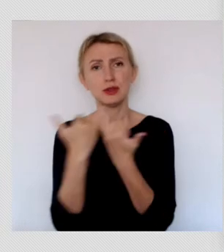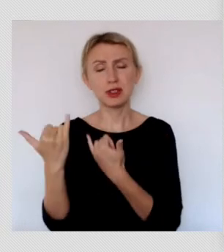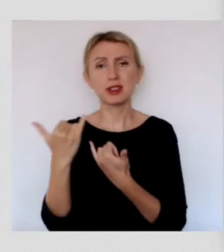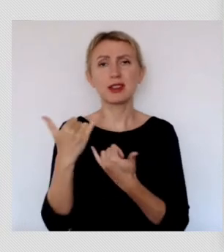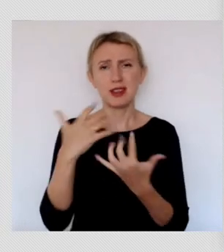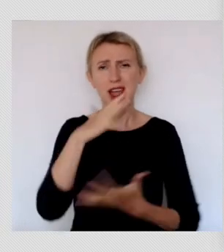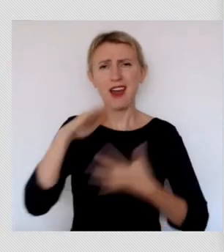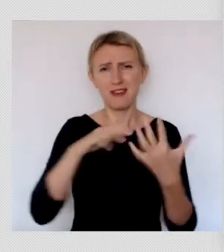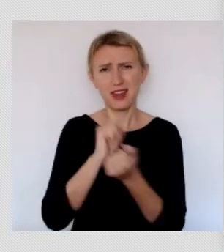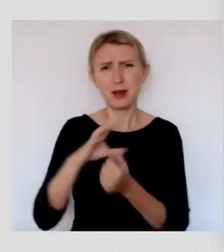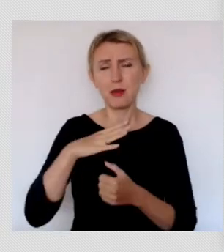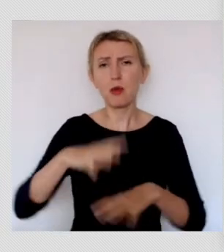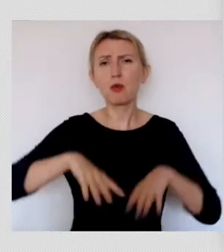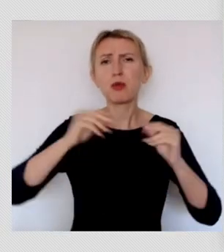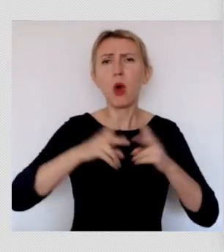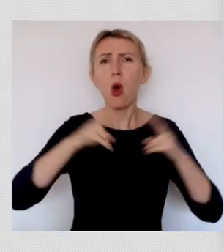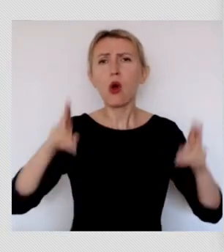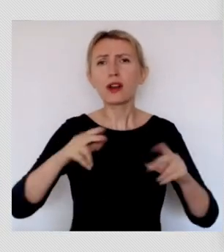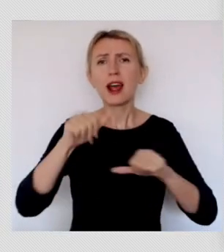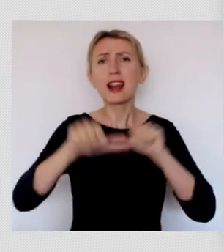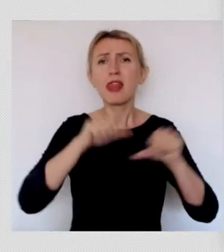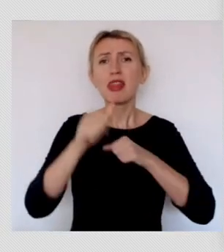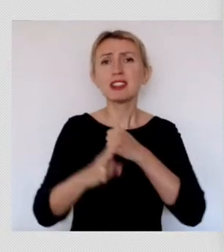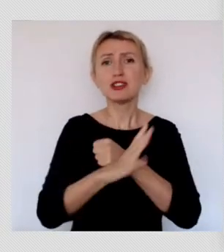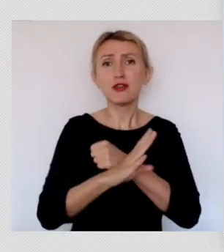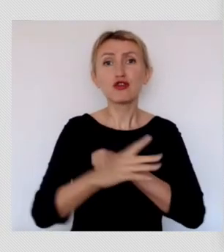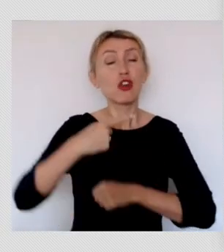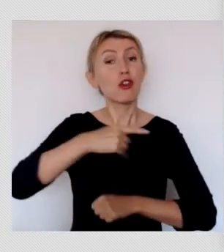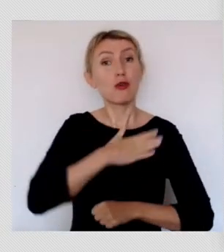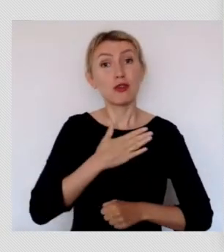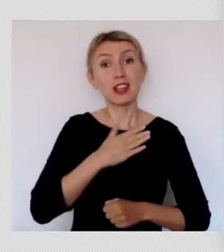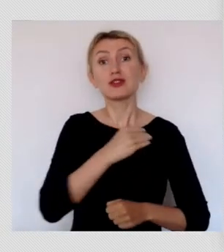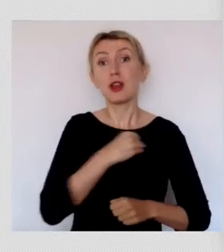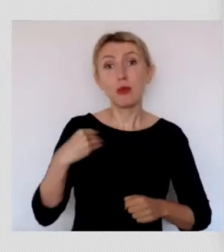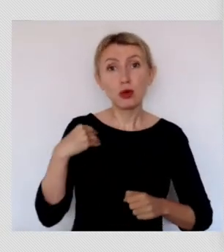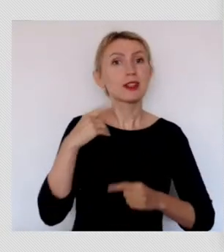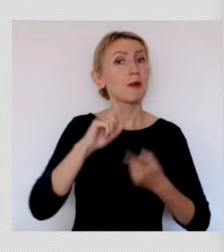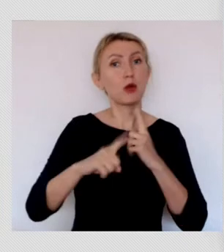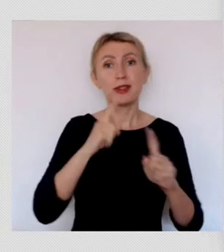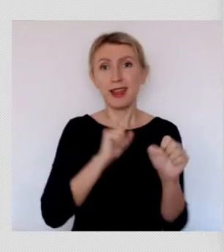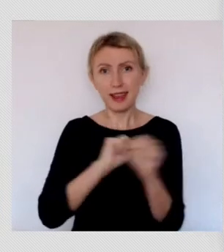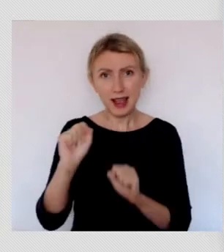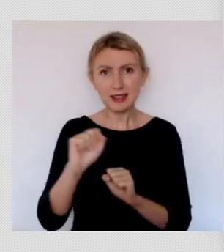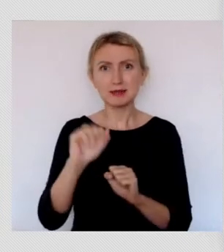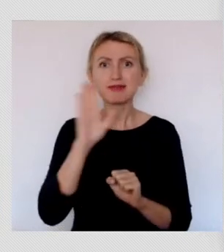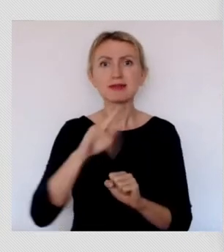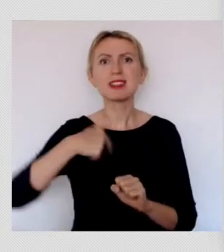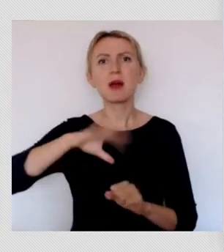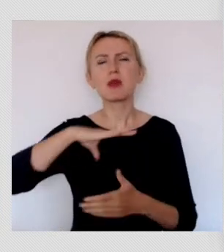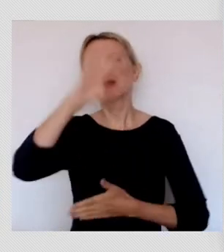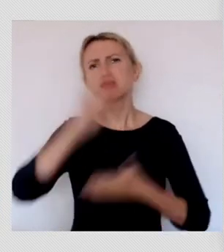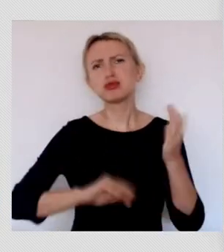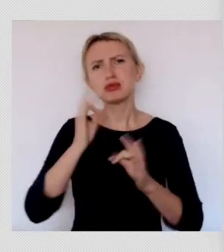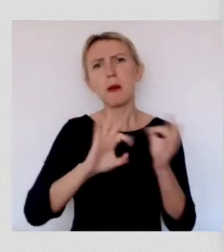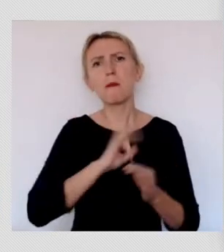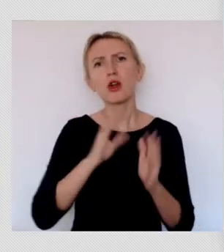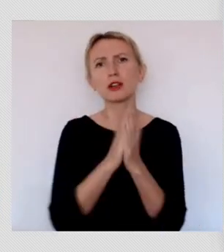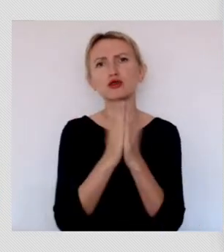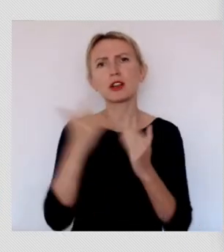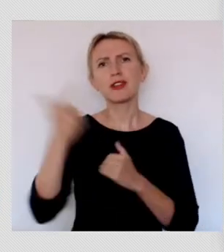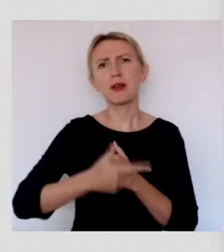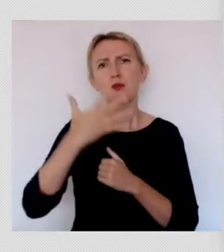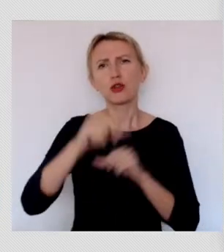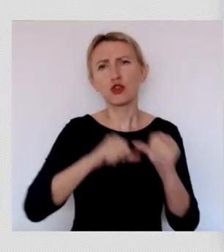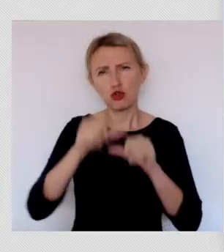afer z początku lat 90., to w naszej polskiej polityce istnieje. Ja to pisałem szczegółowo w mojej książce w 2005